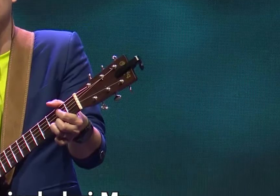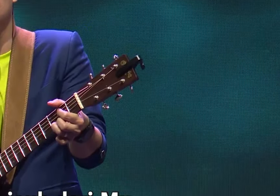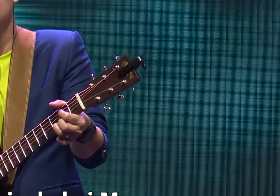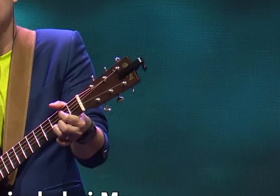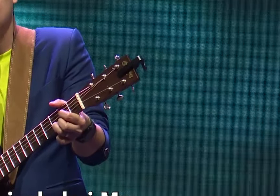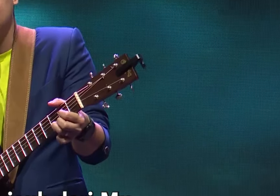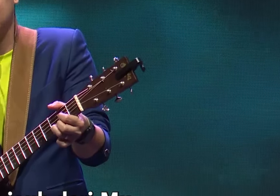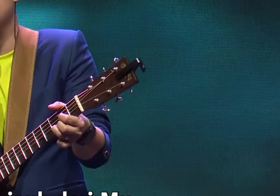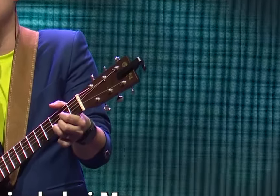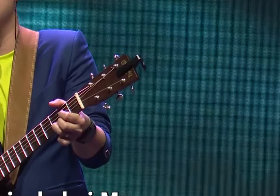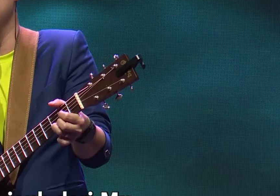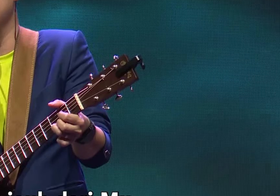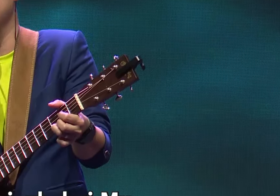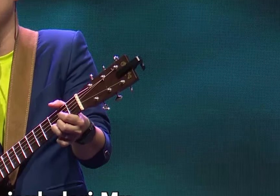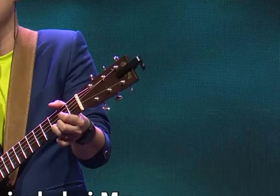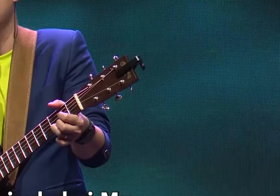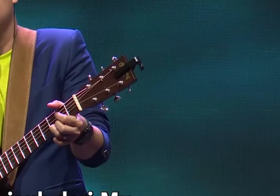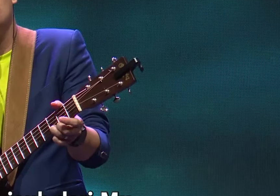jauh